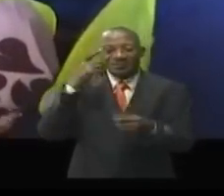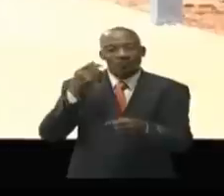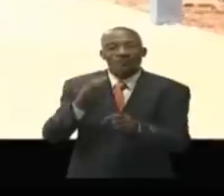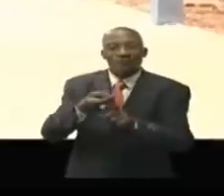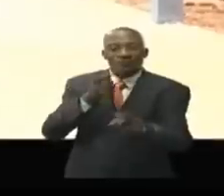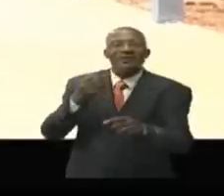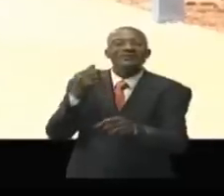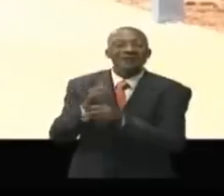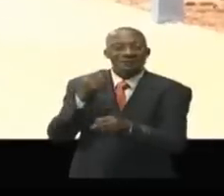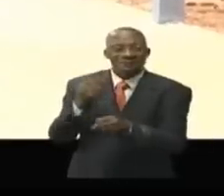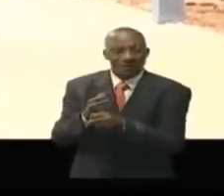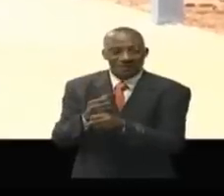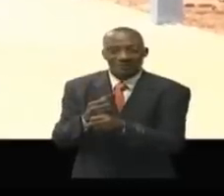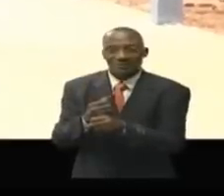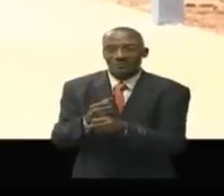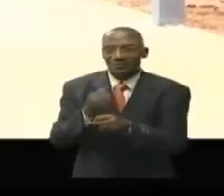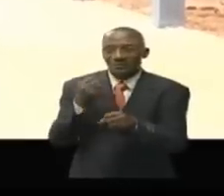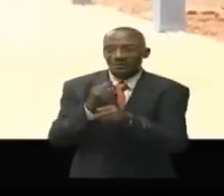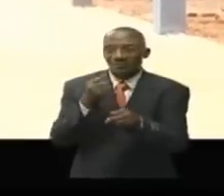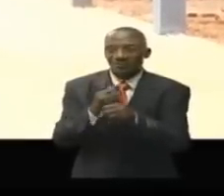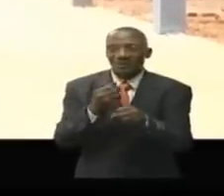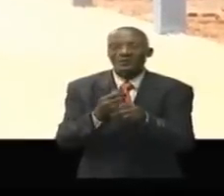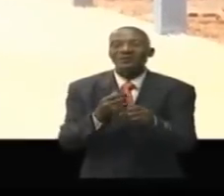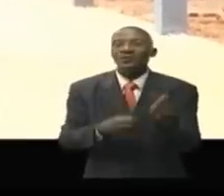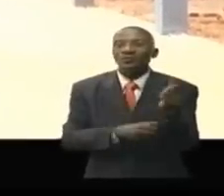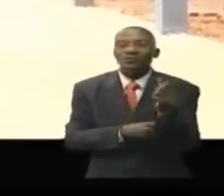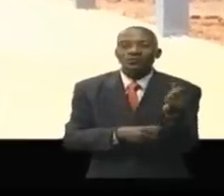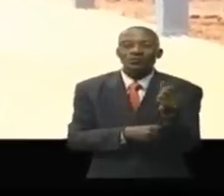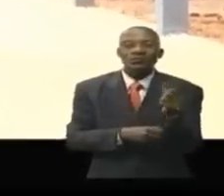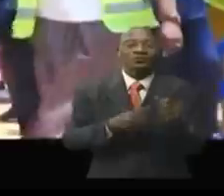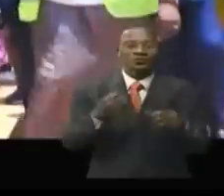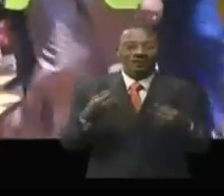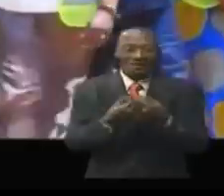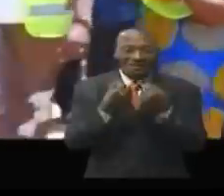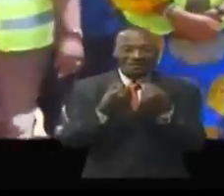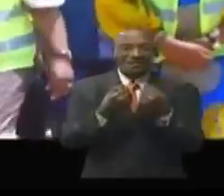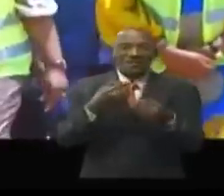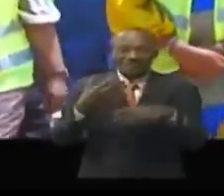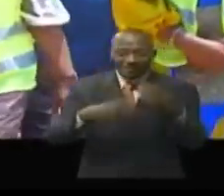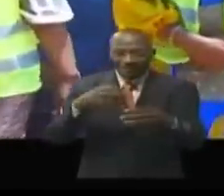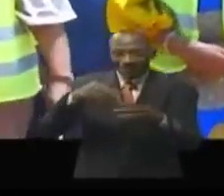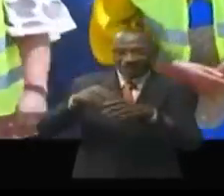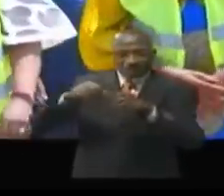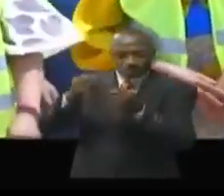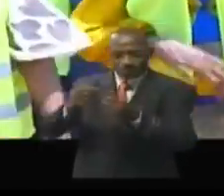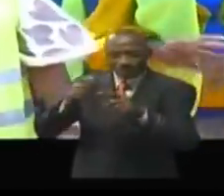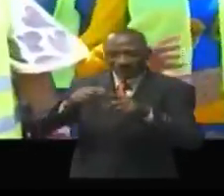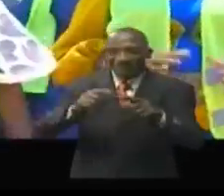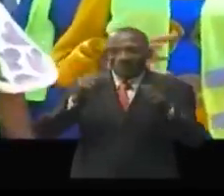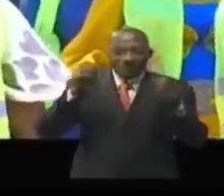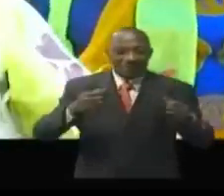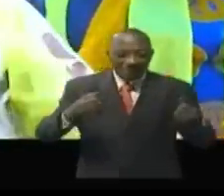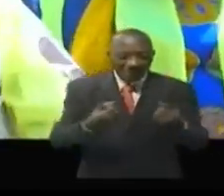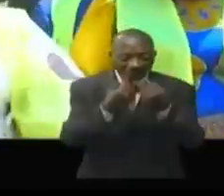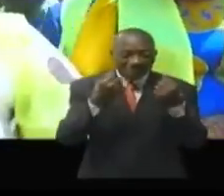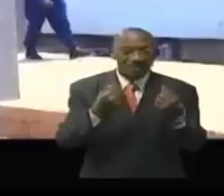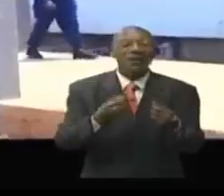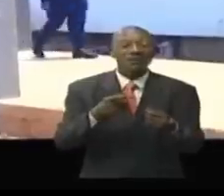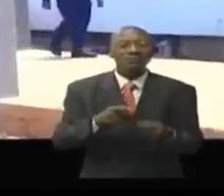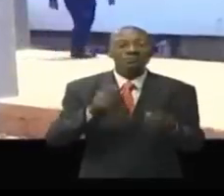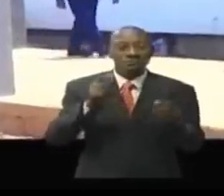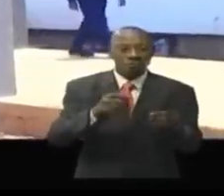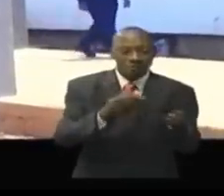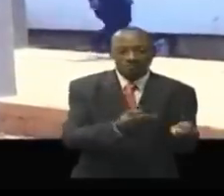Kasenga de cette formation médicale en collaboration avec une firme allemande très expérimentée en la matière ont fait